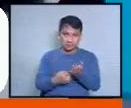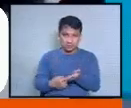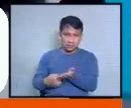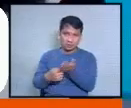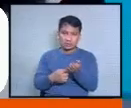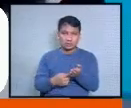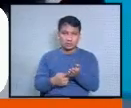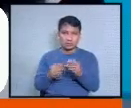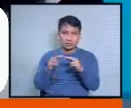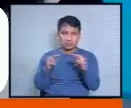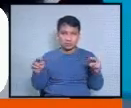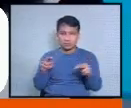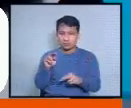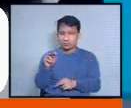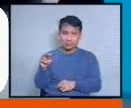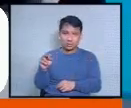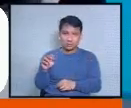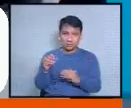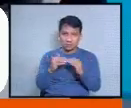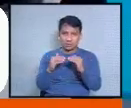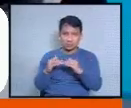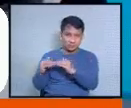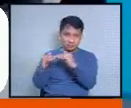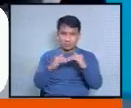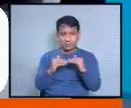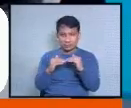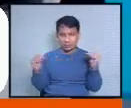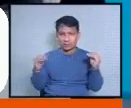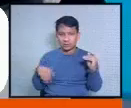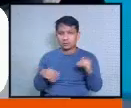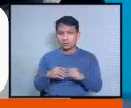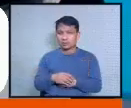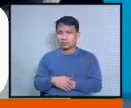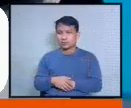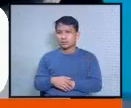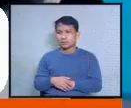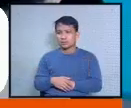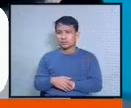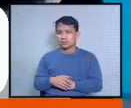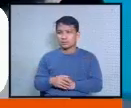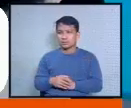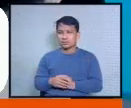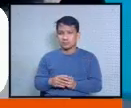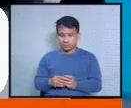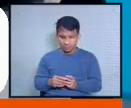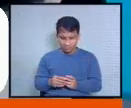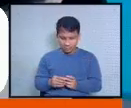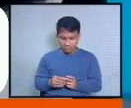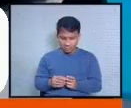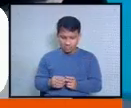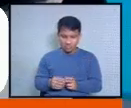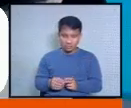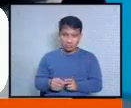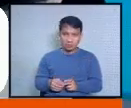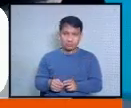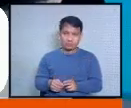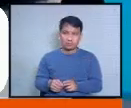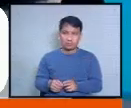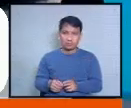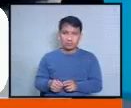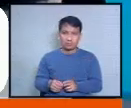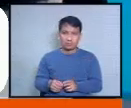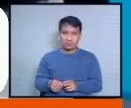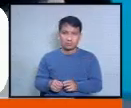mag-usap-usap, neutral po venue. Okay, sir? Pwede bang wag muna bukas at para medyo busy